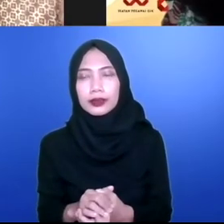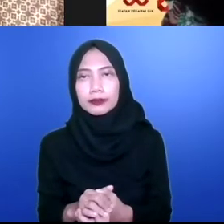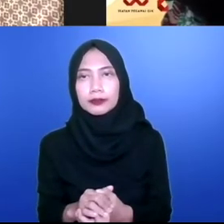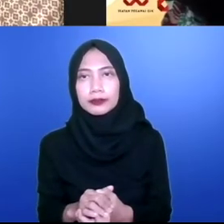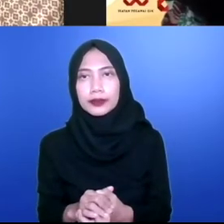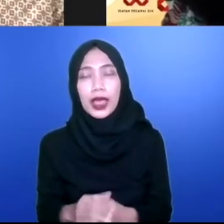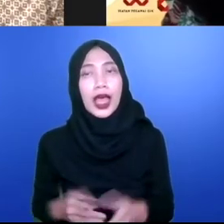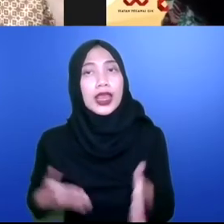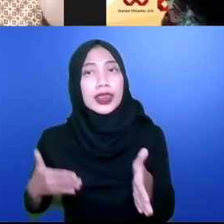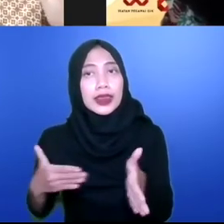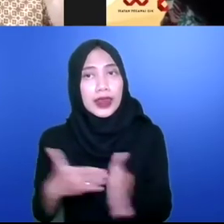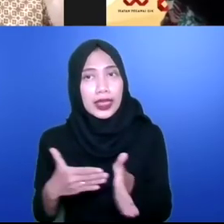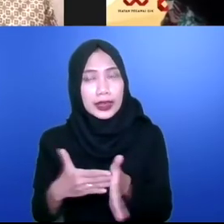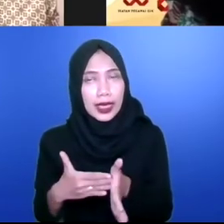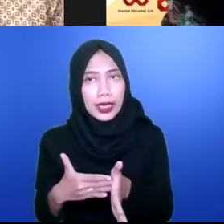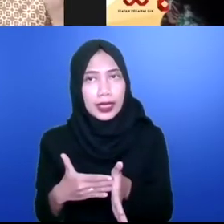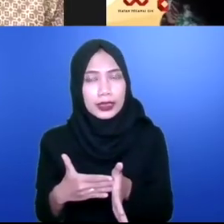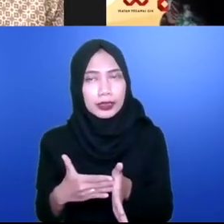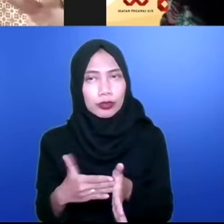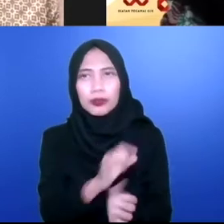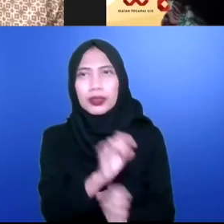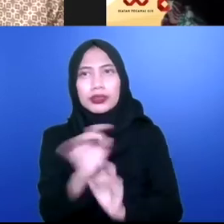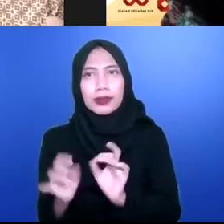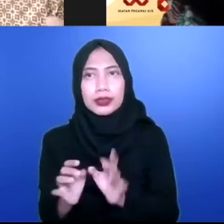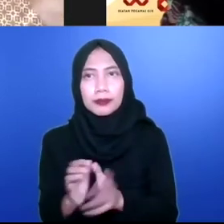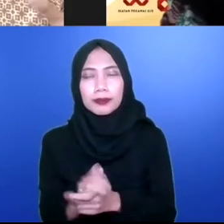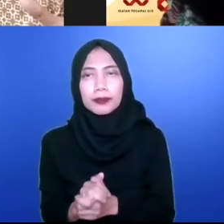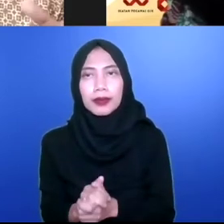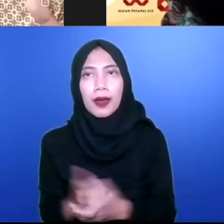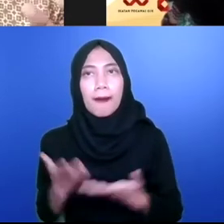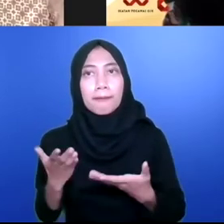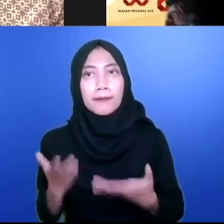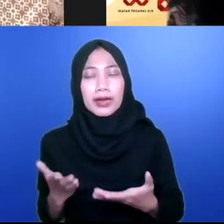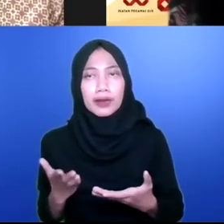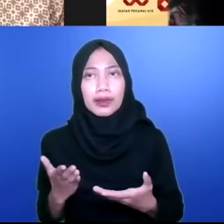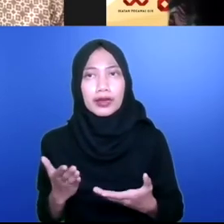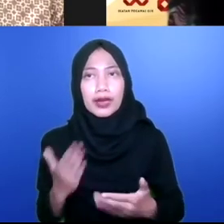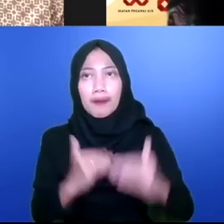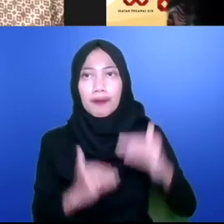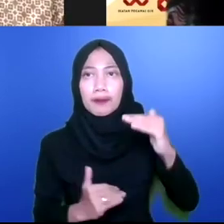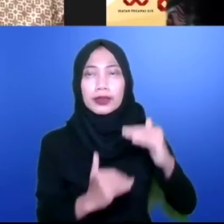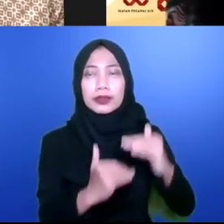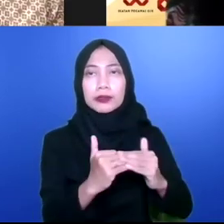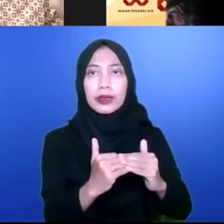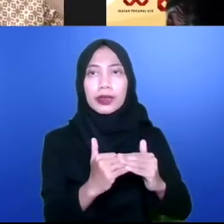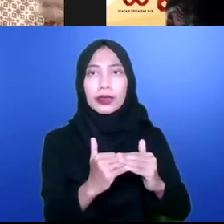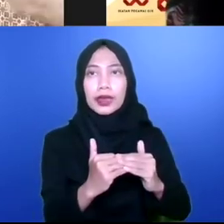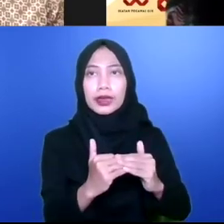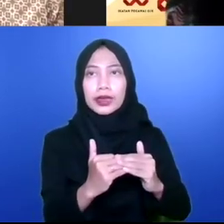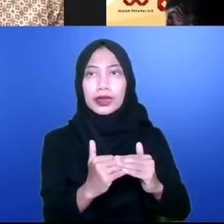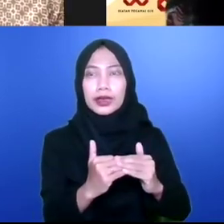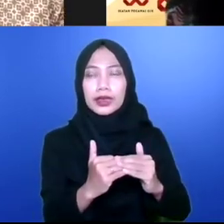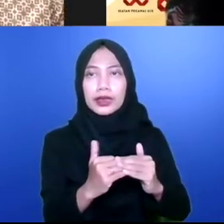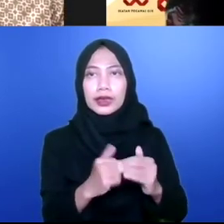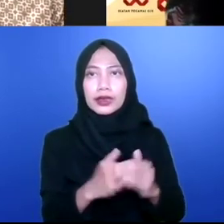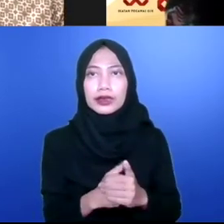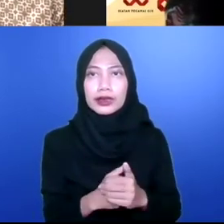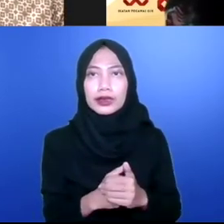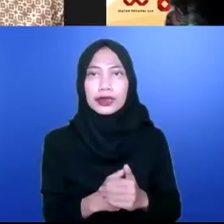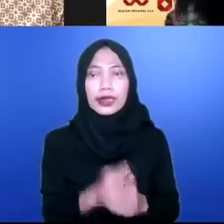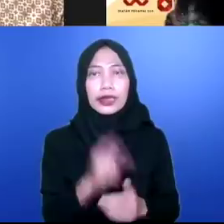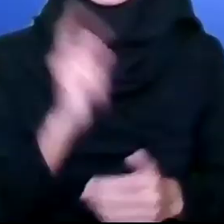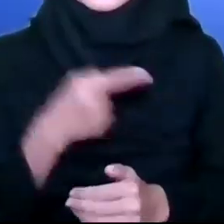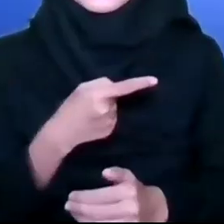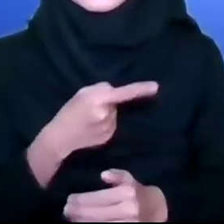tantangan aksesibilitas, serta bagaimana mengoptimalkan mekanisme transfer yang sudah ada, baik dari segi transfer